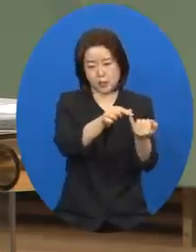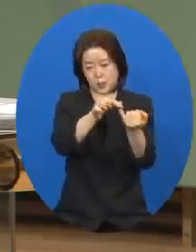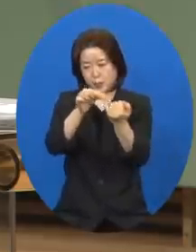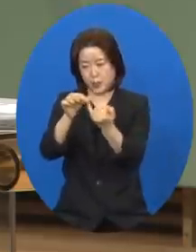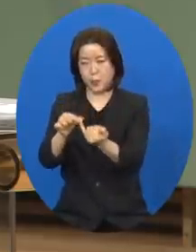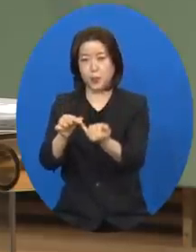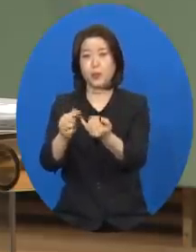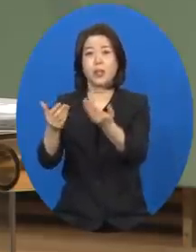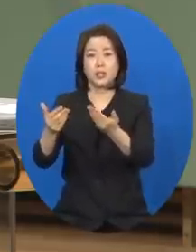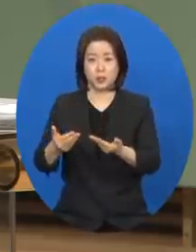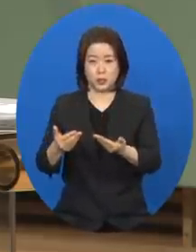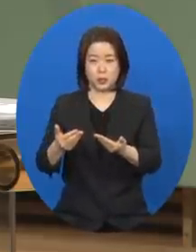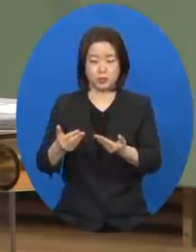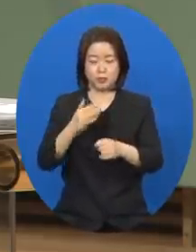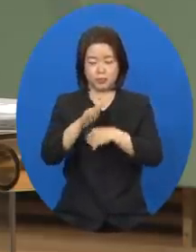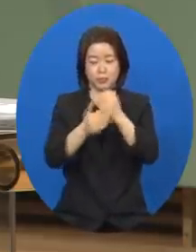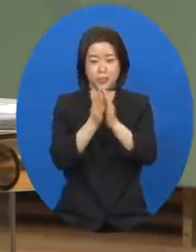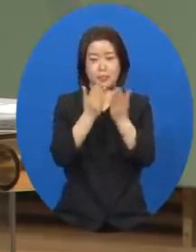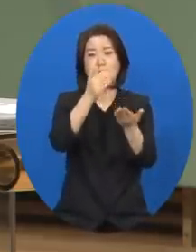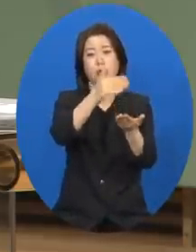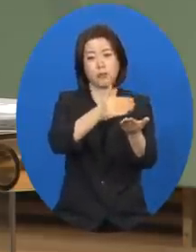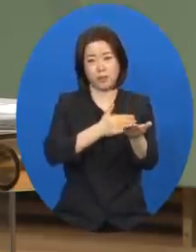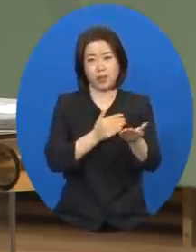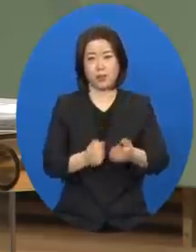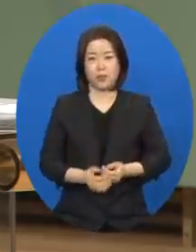성경의 기사입니다.